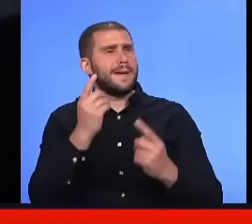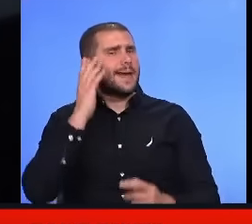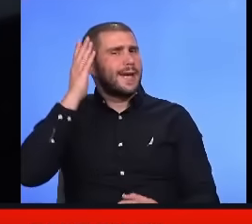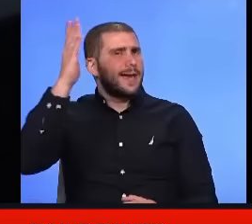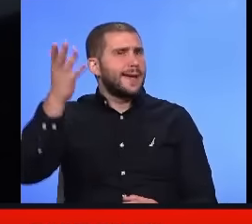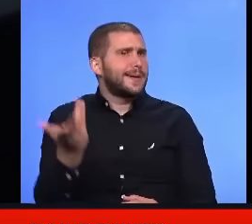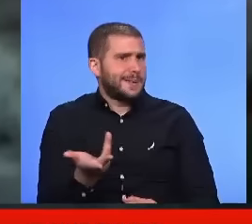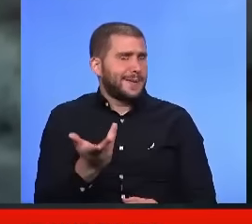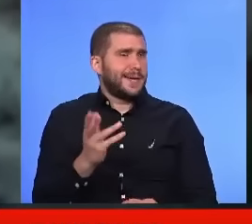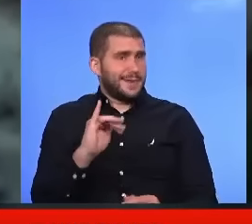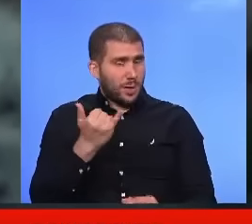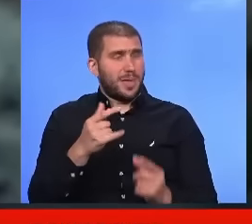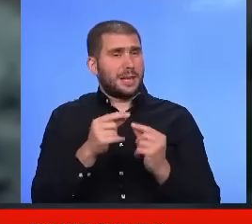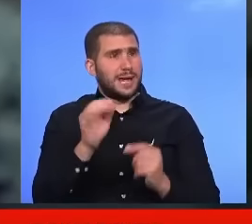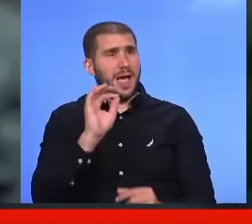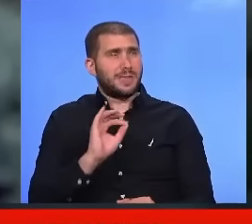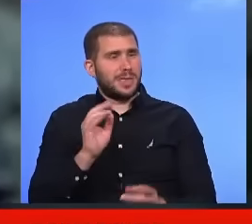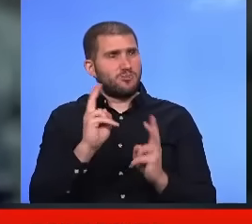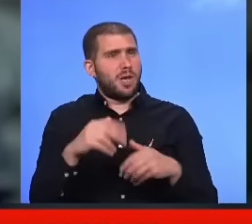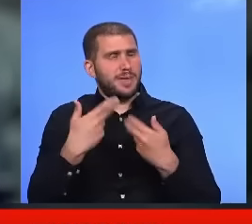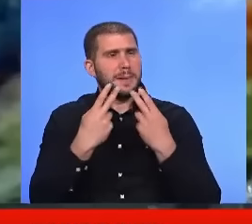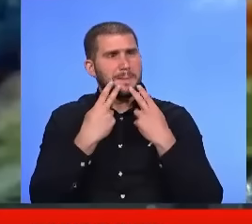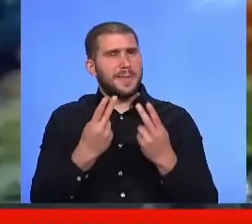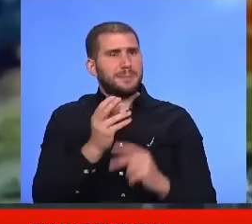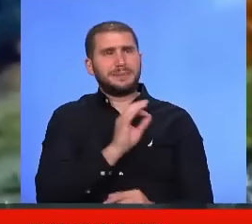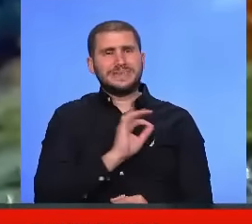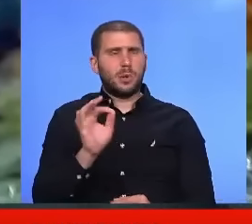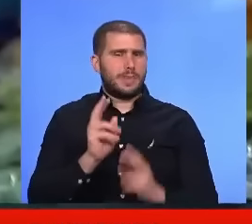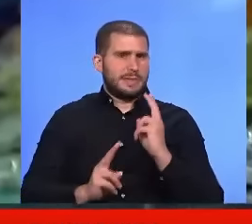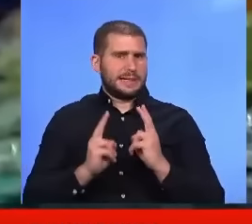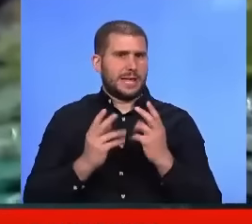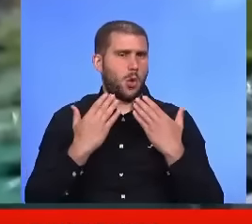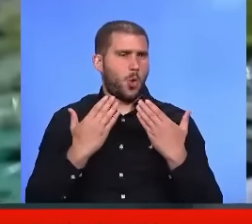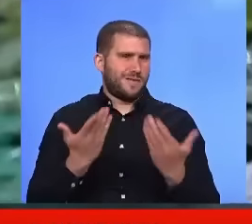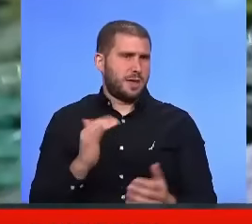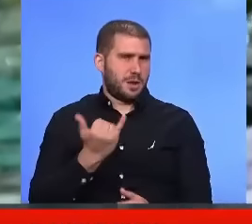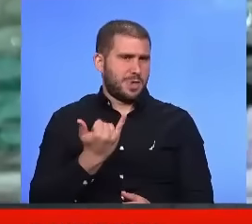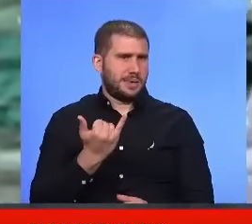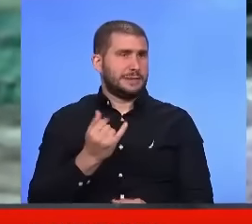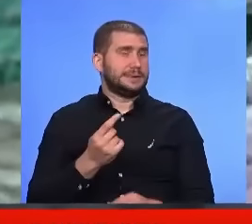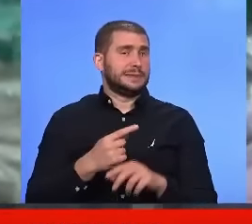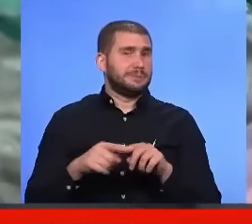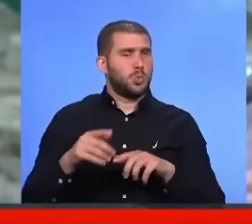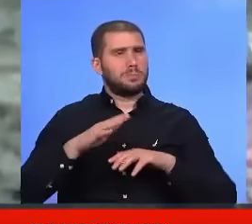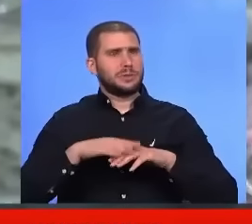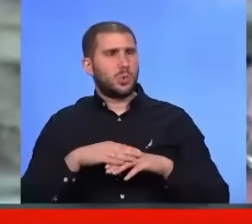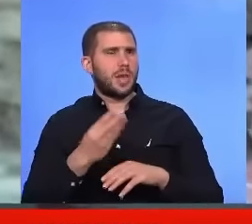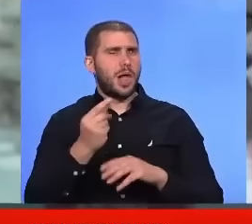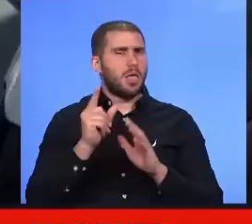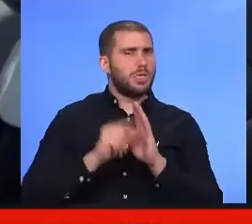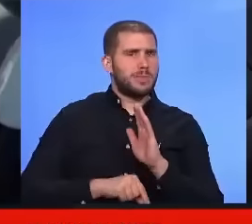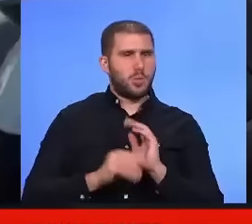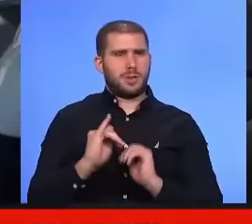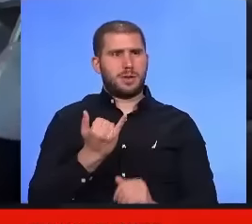שאחרי. נכון, עזה עדיין תוכל לתת מענה מצוין לתעשיית האופנה, זמינות, מקצועיות, עלויות ייצור